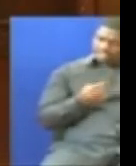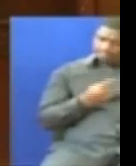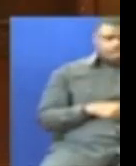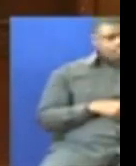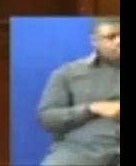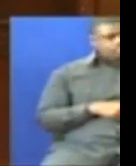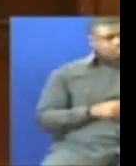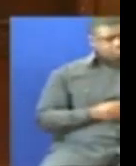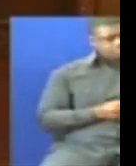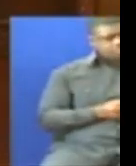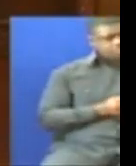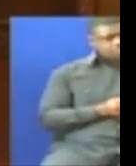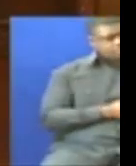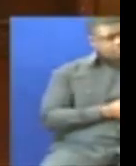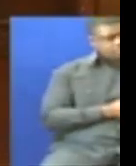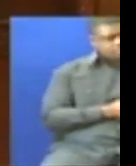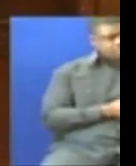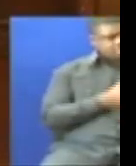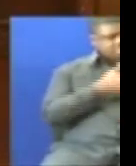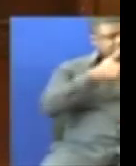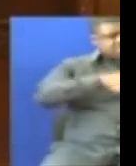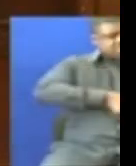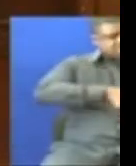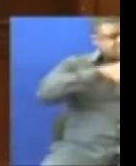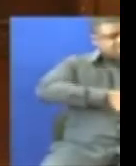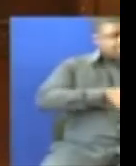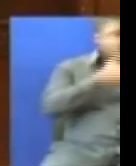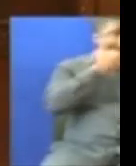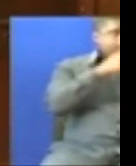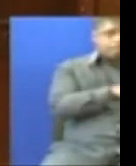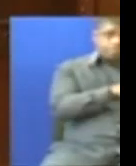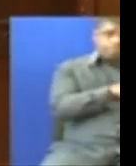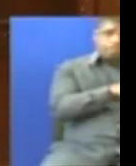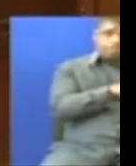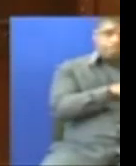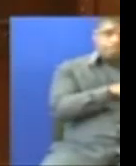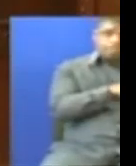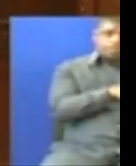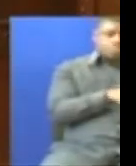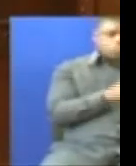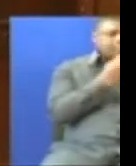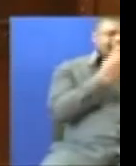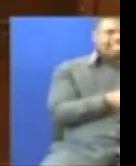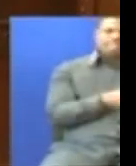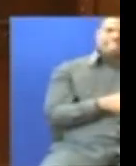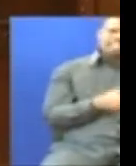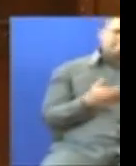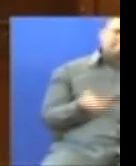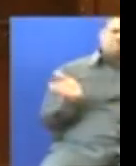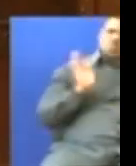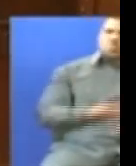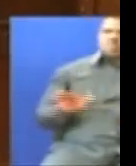la kuhakiki au kusajili simu kwa kutumia vidole biometric, ule utapeli wa kutapeliana sana utakuwa